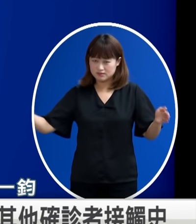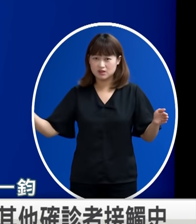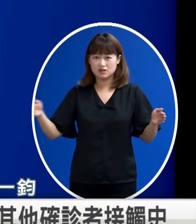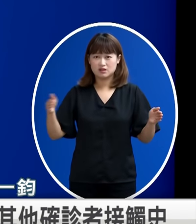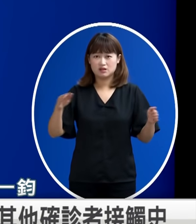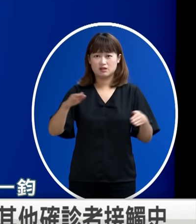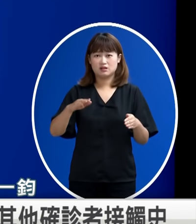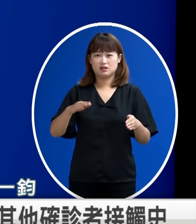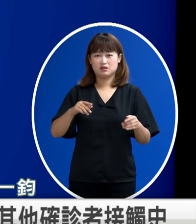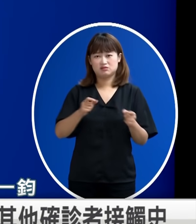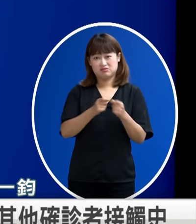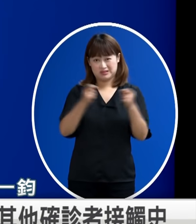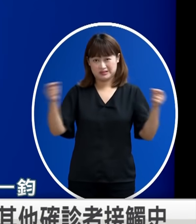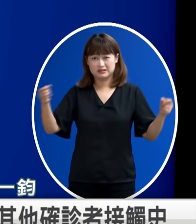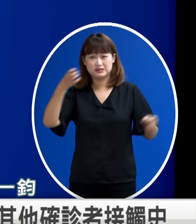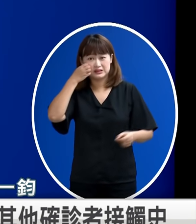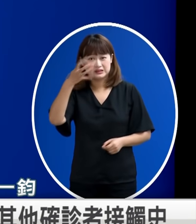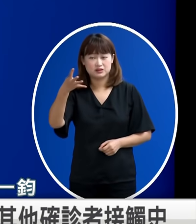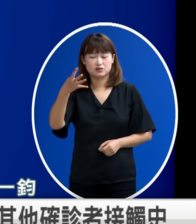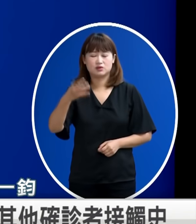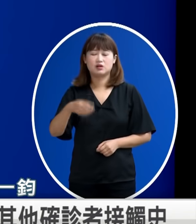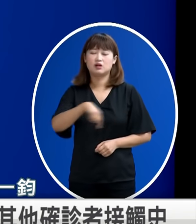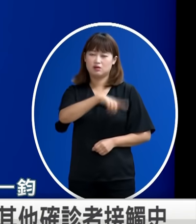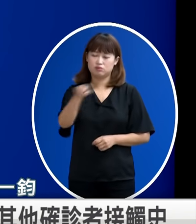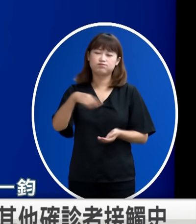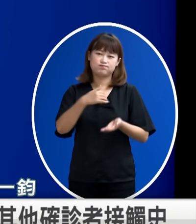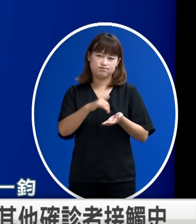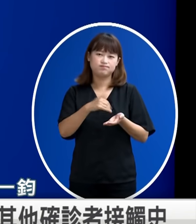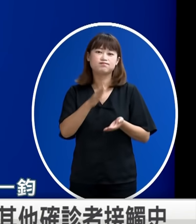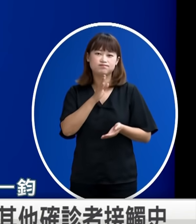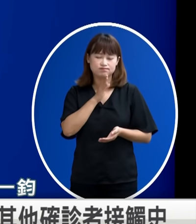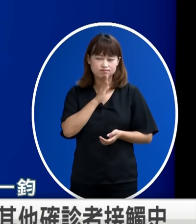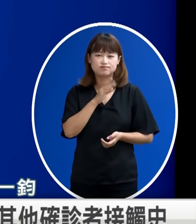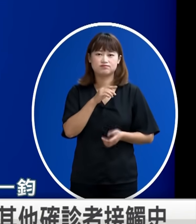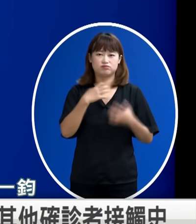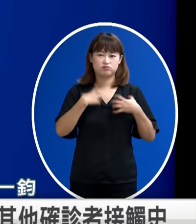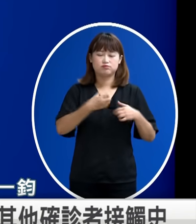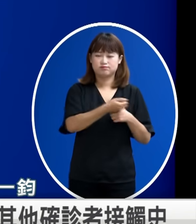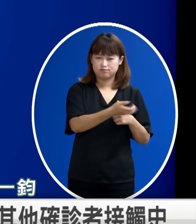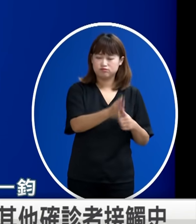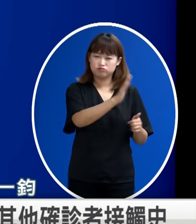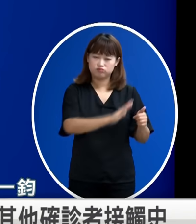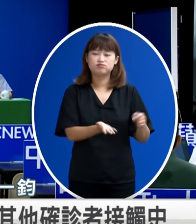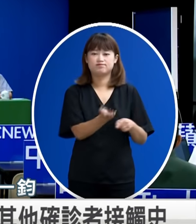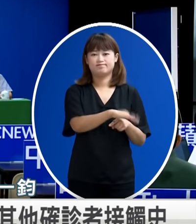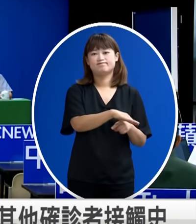有4个月左右，所以我们还是把它算作我们新冠相关的一个死亡。